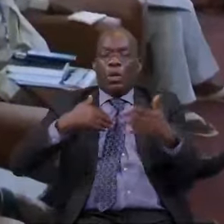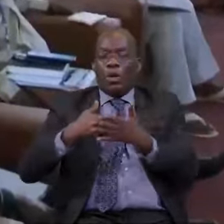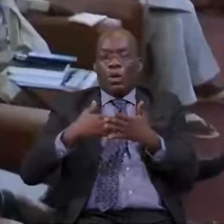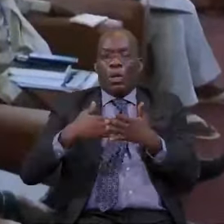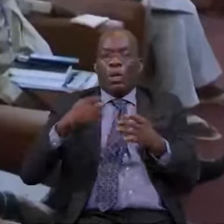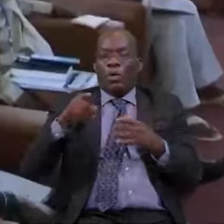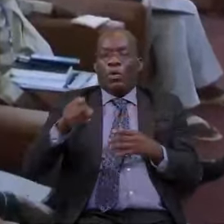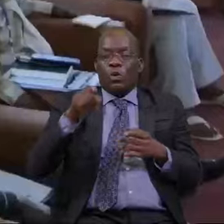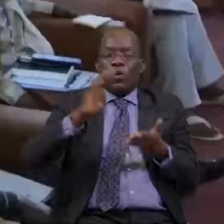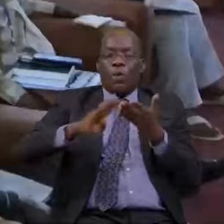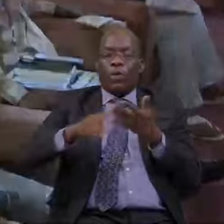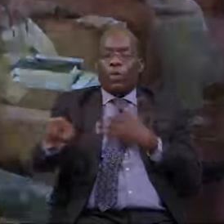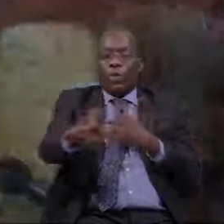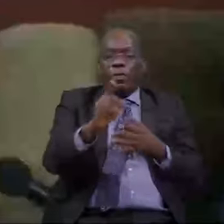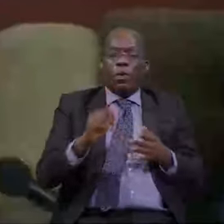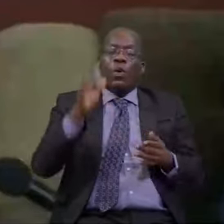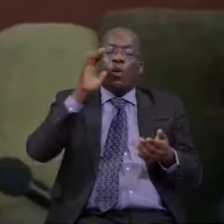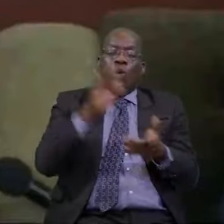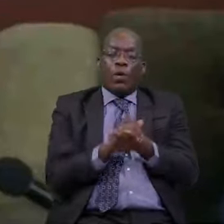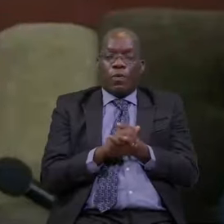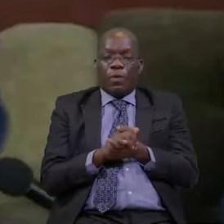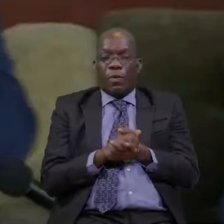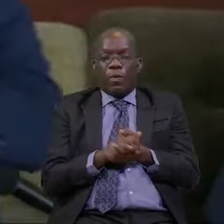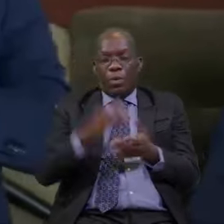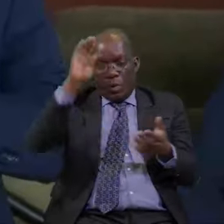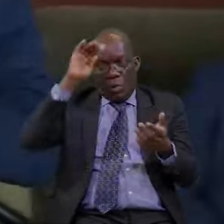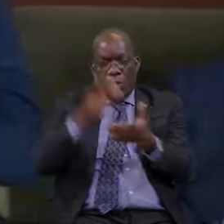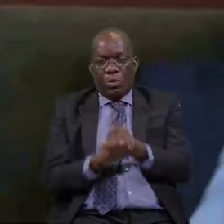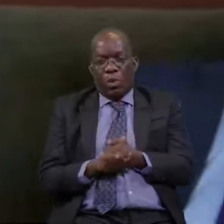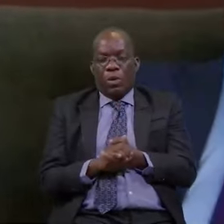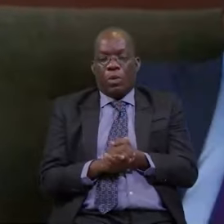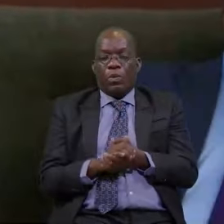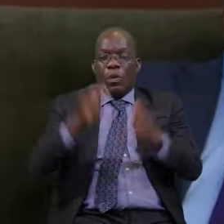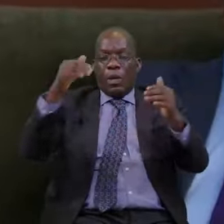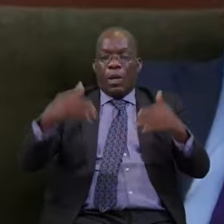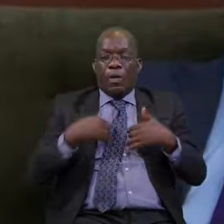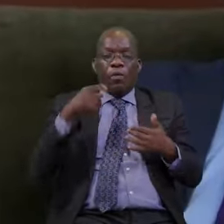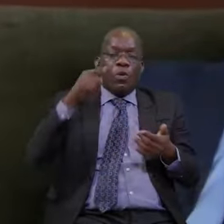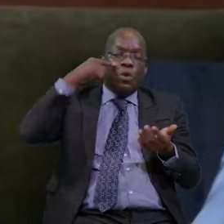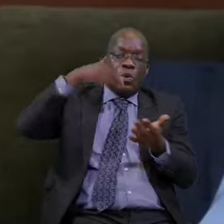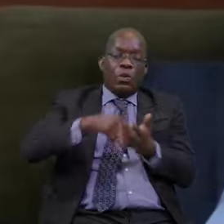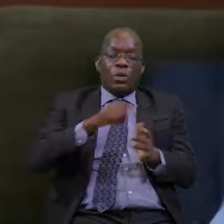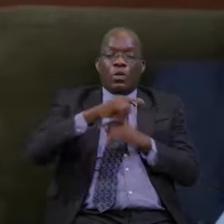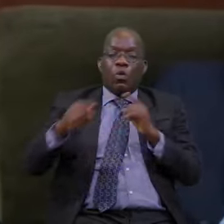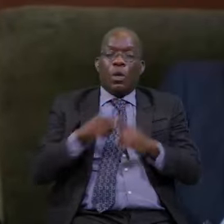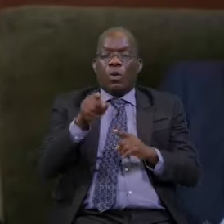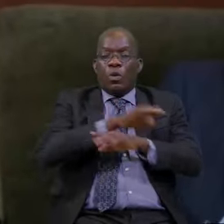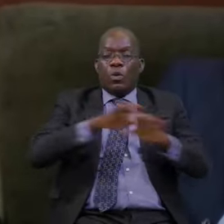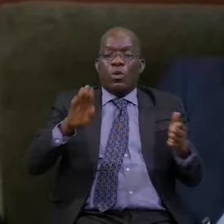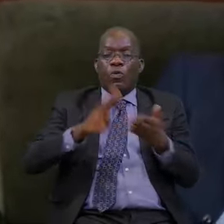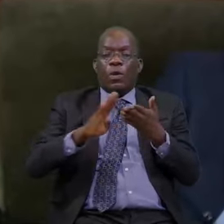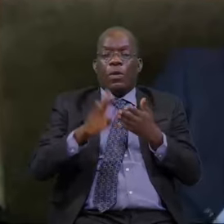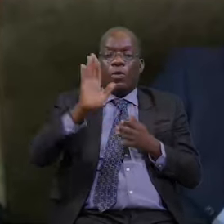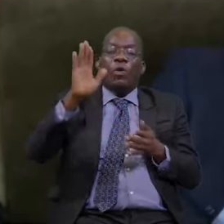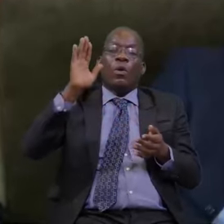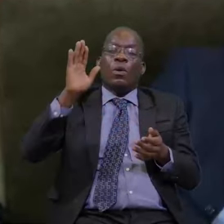Quelqu'un de proche sera pardonné. Vous allez pardonner à votre femme, mari et femme. Lorsque vous ne pardonnez à votre